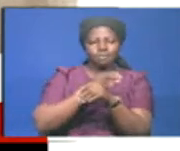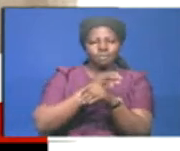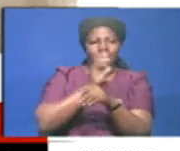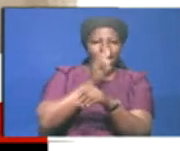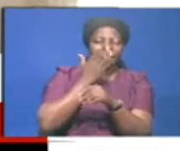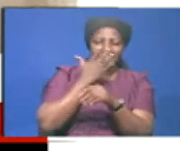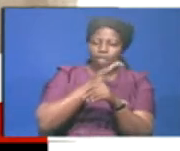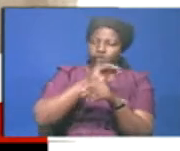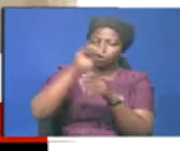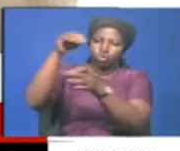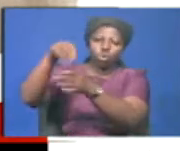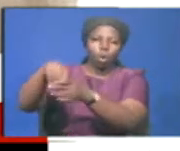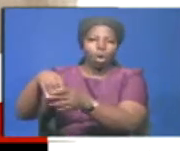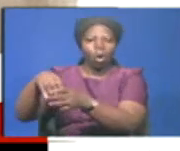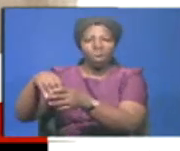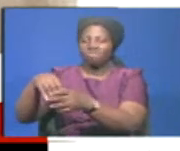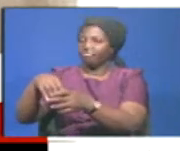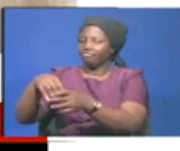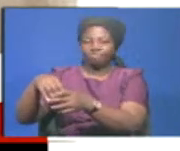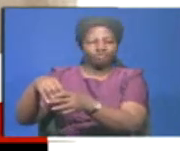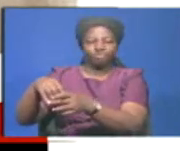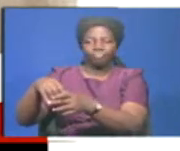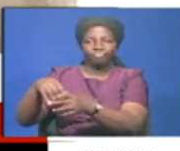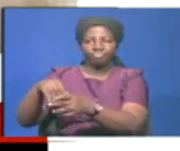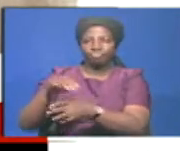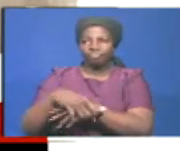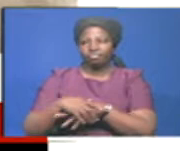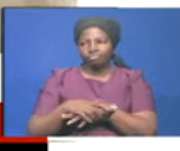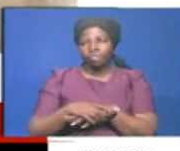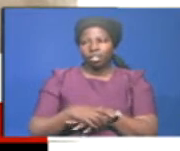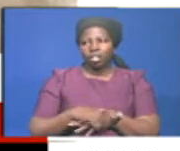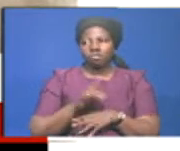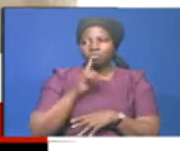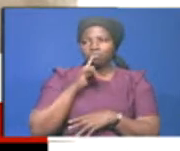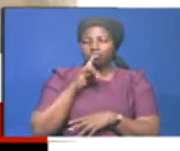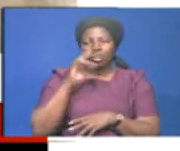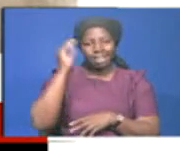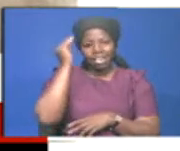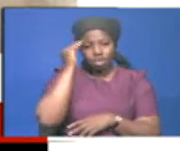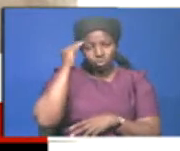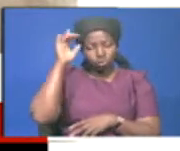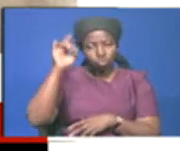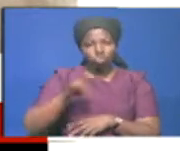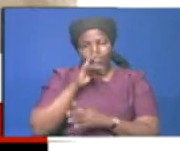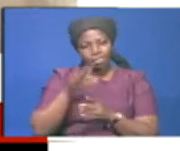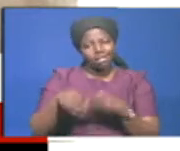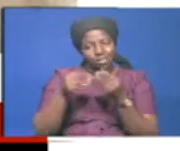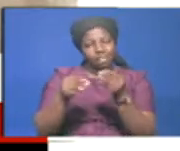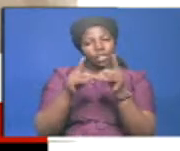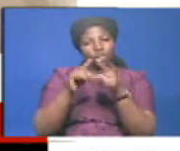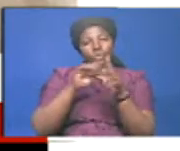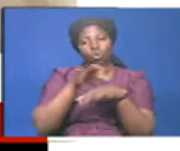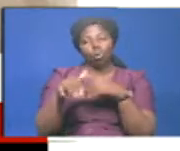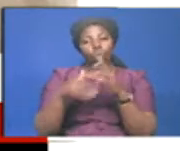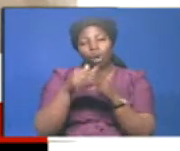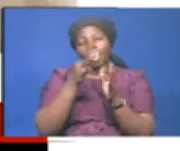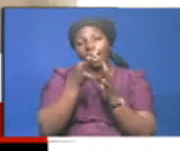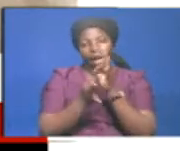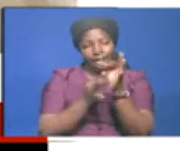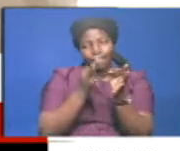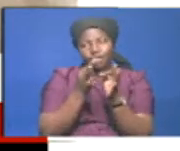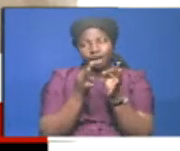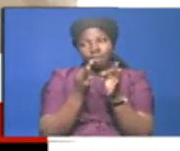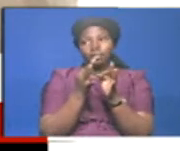bin ya kucollect ule takataka. So ni elimu inafaa kwa kila mtu. Na ukiacha hao, ile